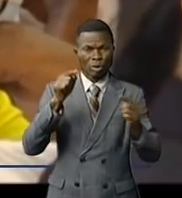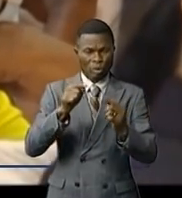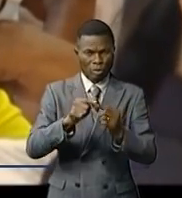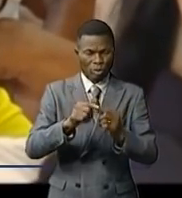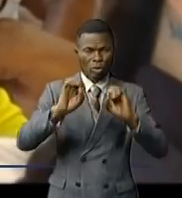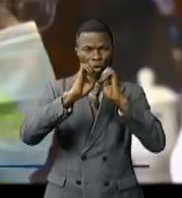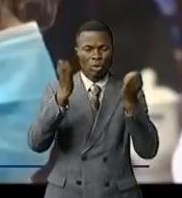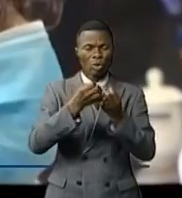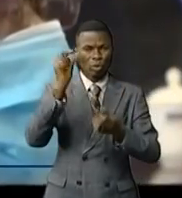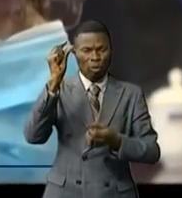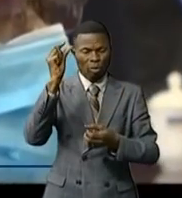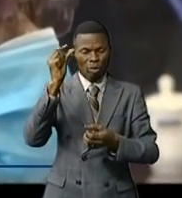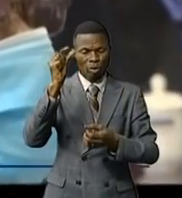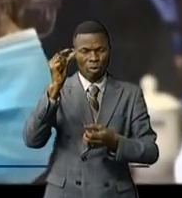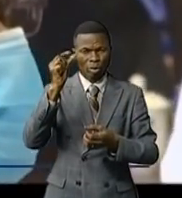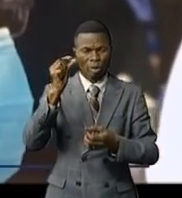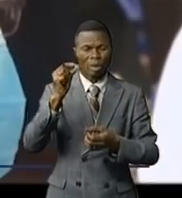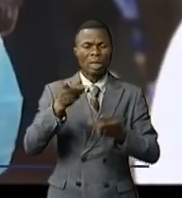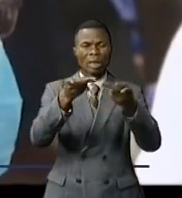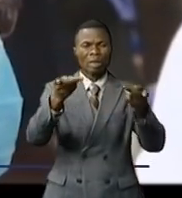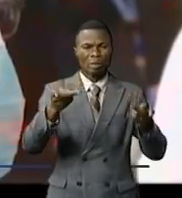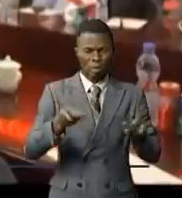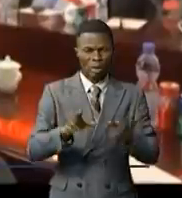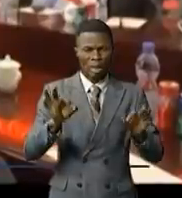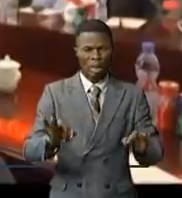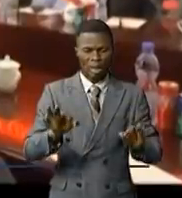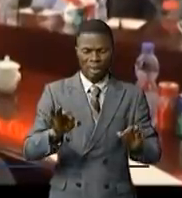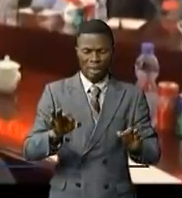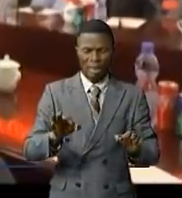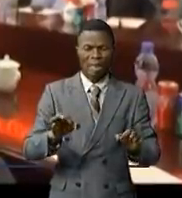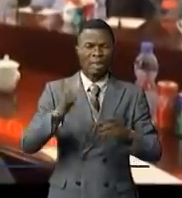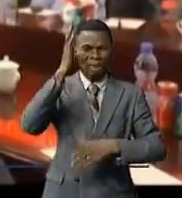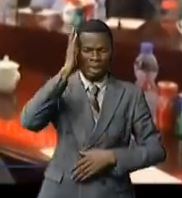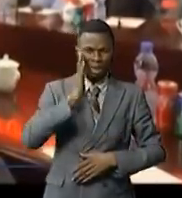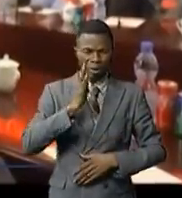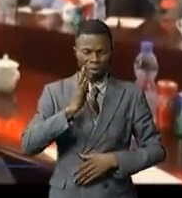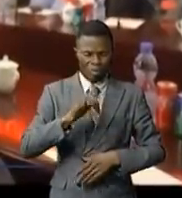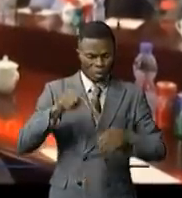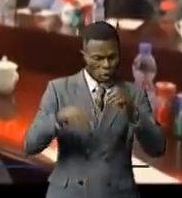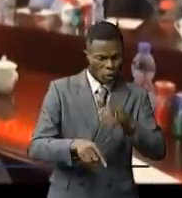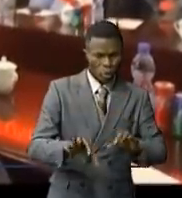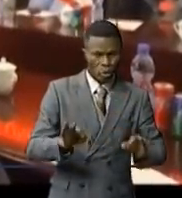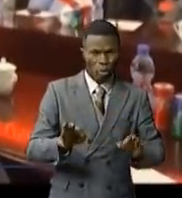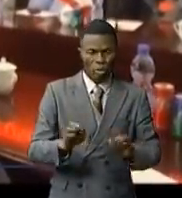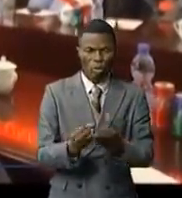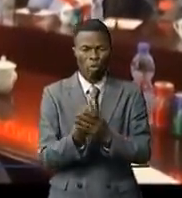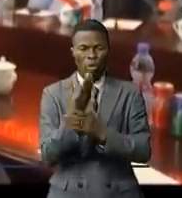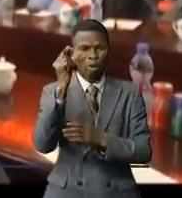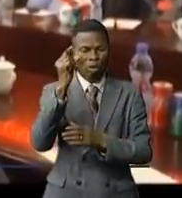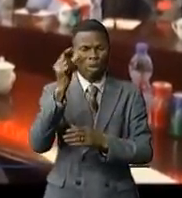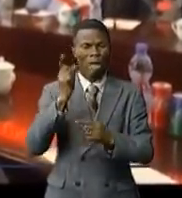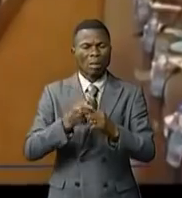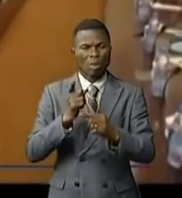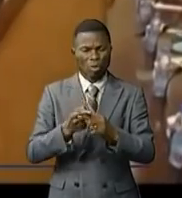ciel ouvert, une vue splendide d'une terre qui saigne. Des entrailles de ce sol sort le minerai de cuivre et de